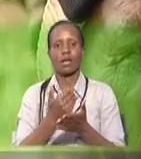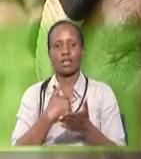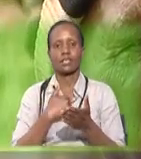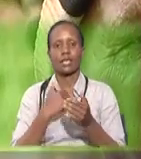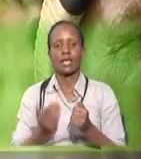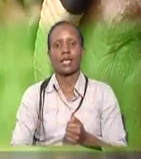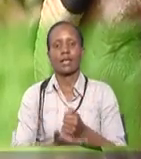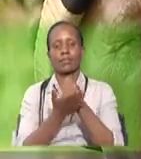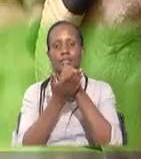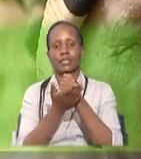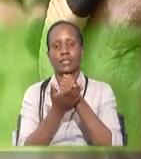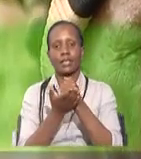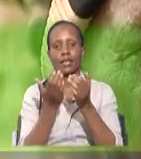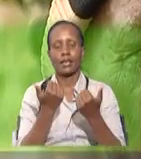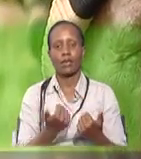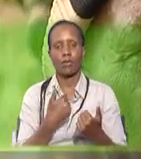imetuongezea maji ya